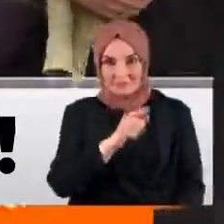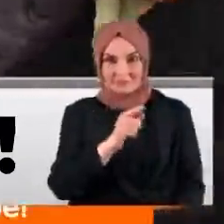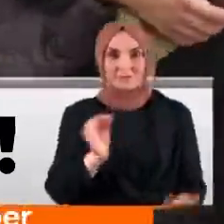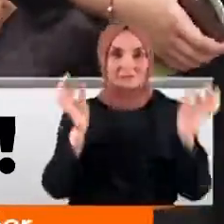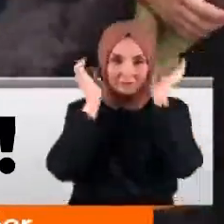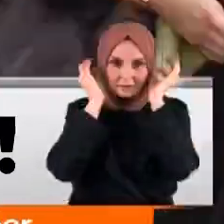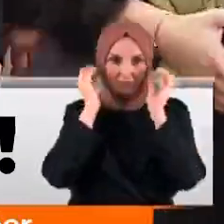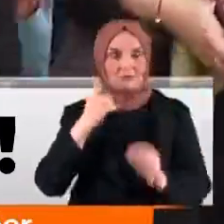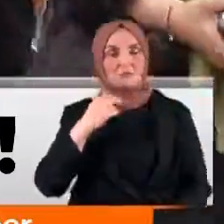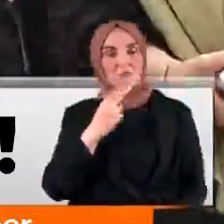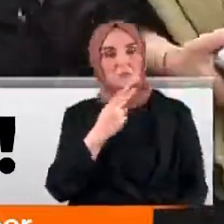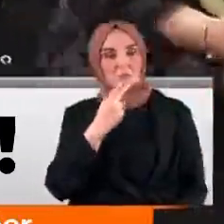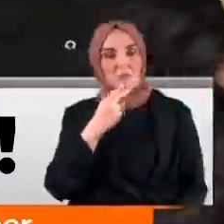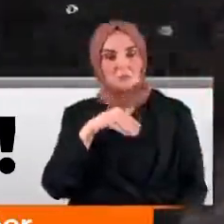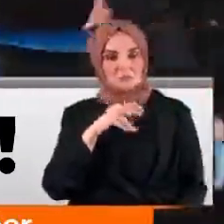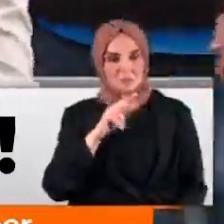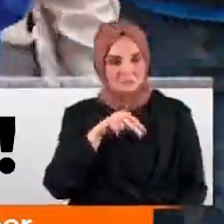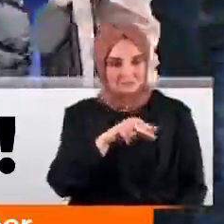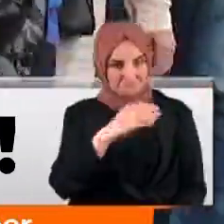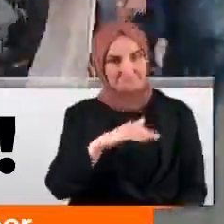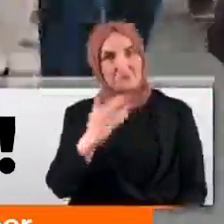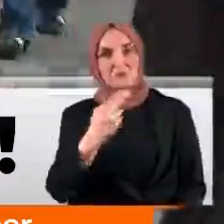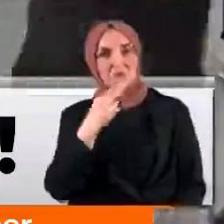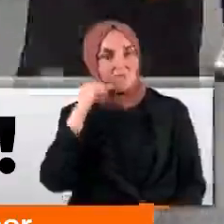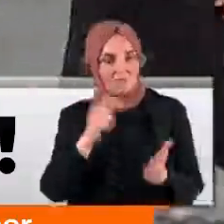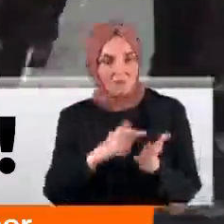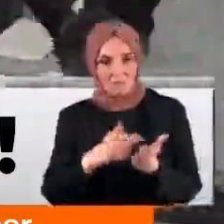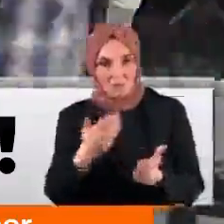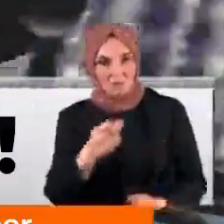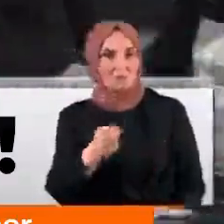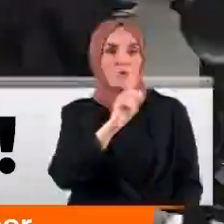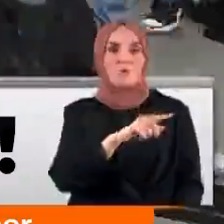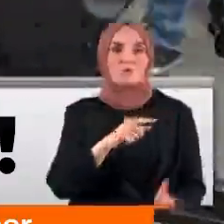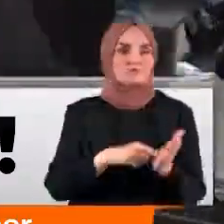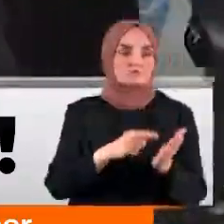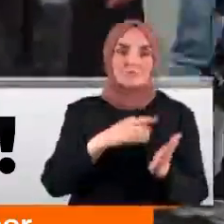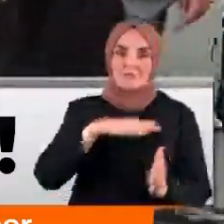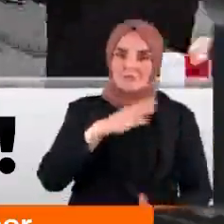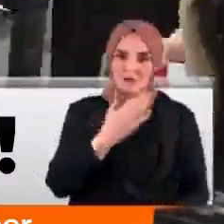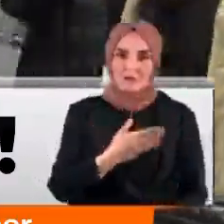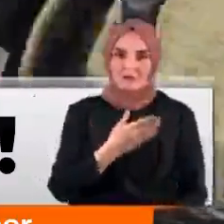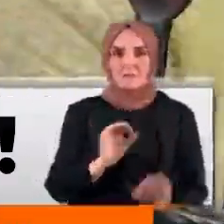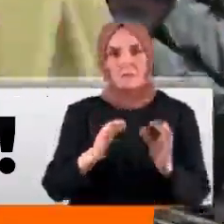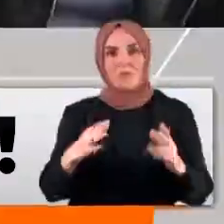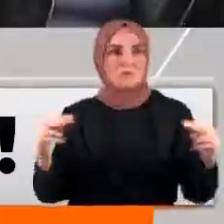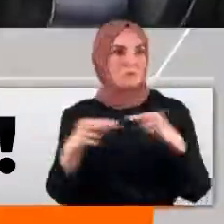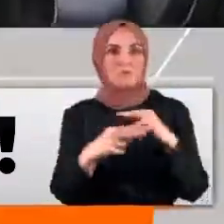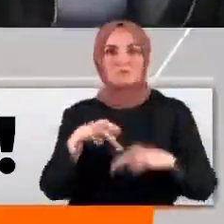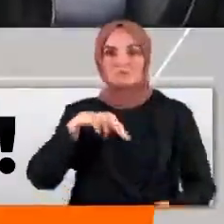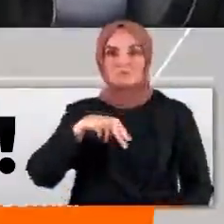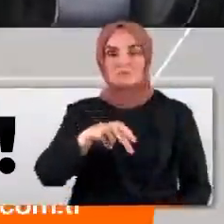Konuşarak geçiyor önümdeki başka bir hanımefendi Telefonla oynuyor onun önündeki de oynuyor onun arkasındaki de oynuyor ve bu şekilde karşıdan karşıya geçiyorlar